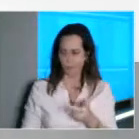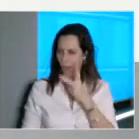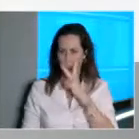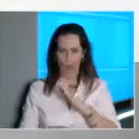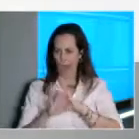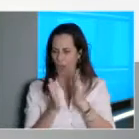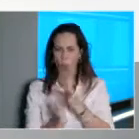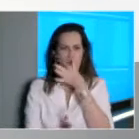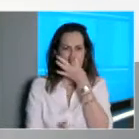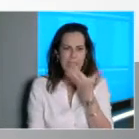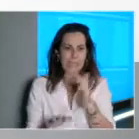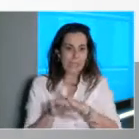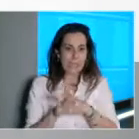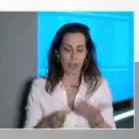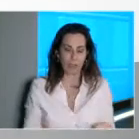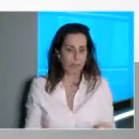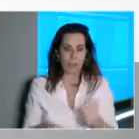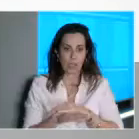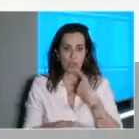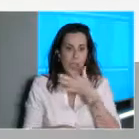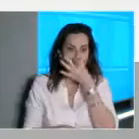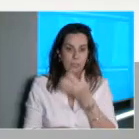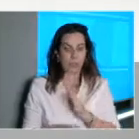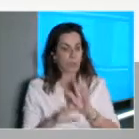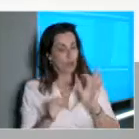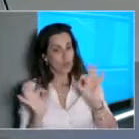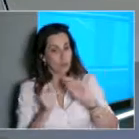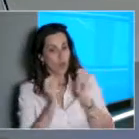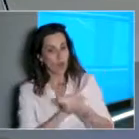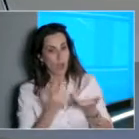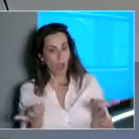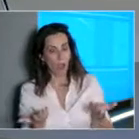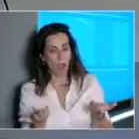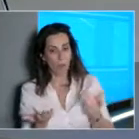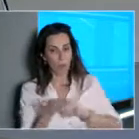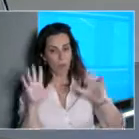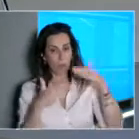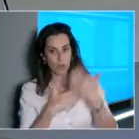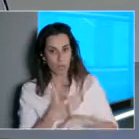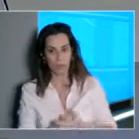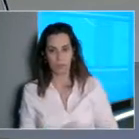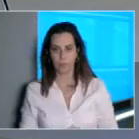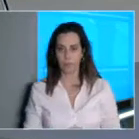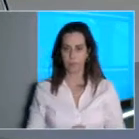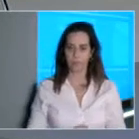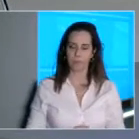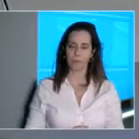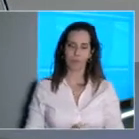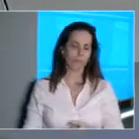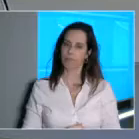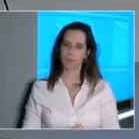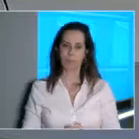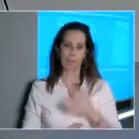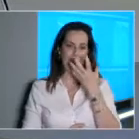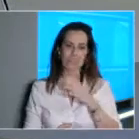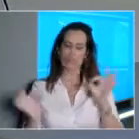רואה שהכל מסריח, סליחה על הביטוי. שום דבר לא השתנה לטובה בשמונה חודשים האלה? לצערי